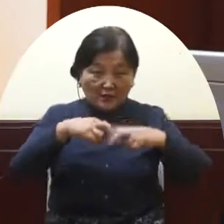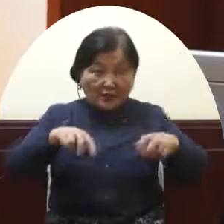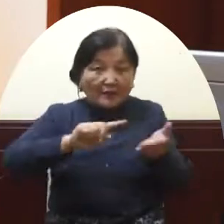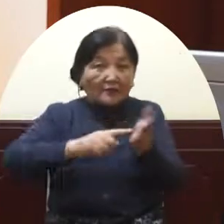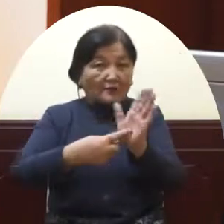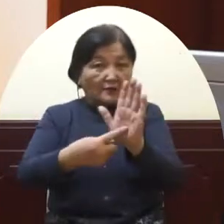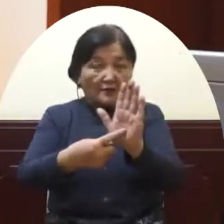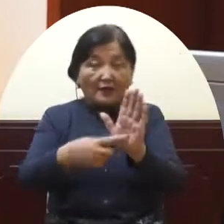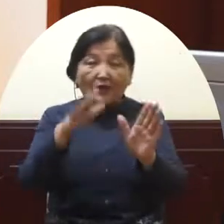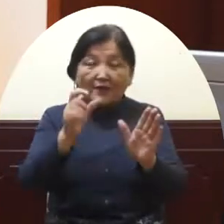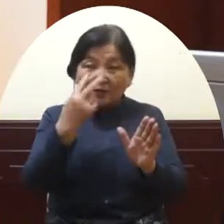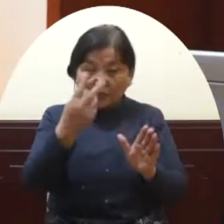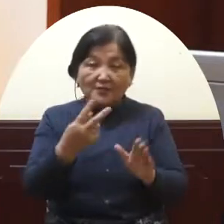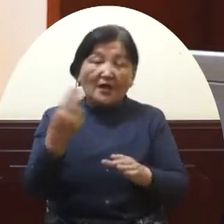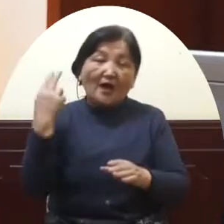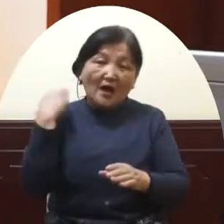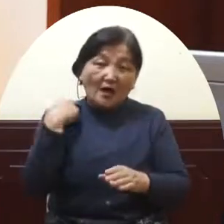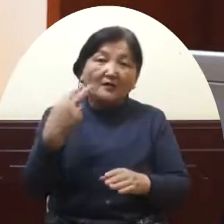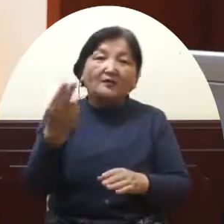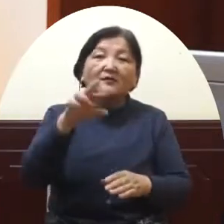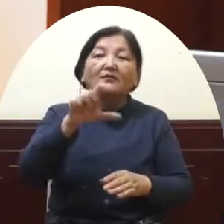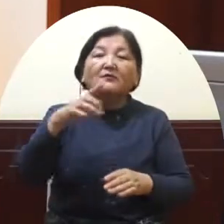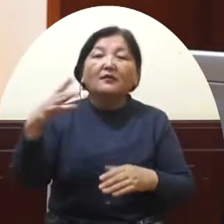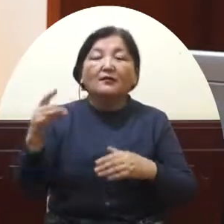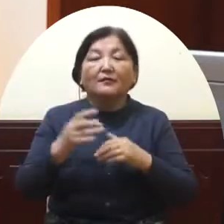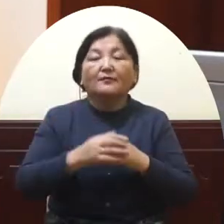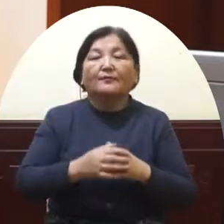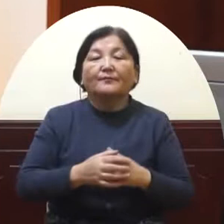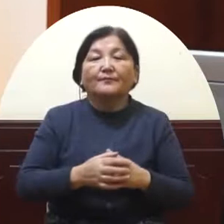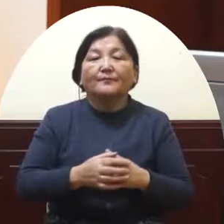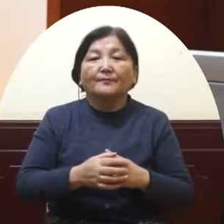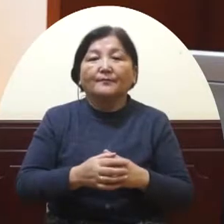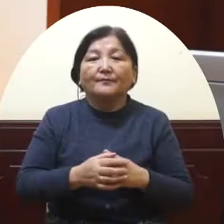За үндсэндээ бол англи дээр бол одоо энэ бол